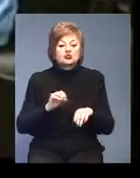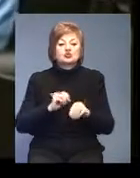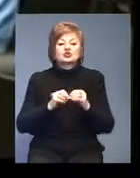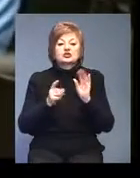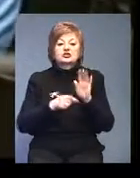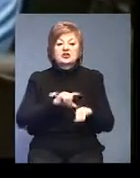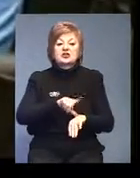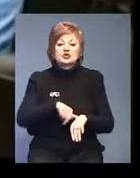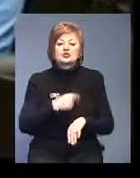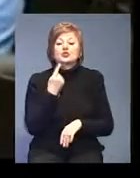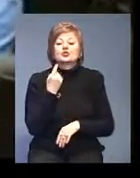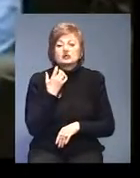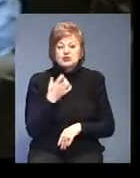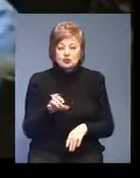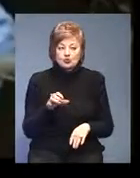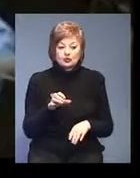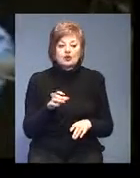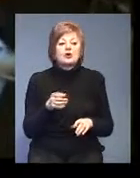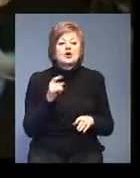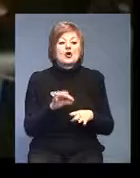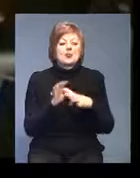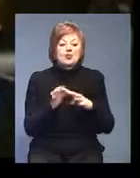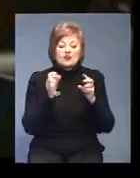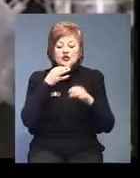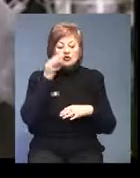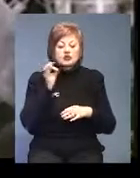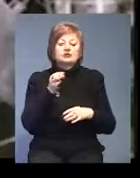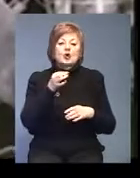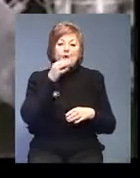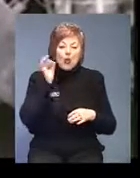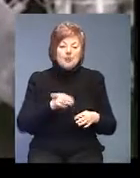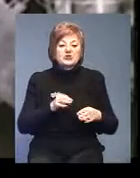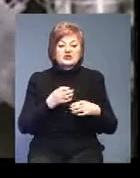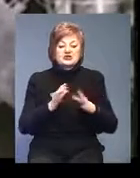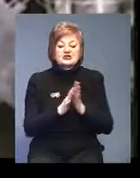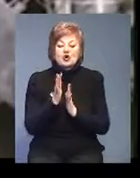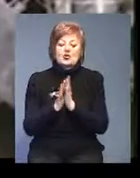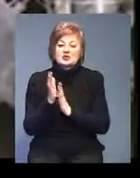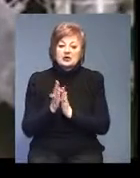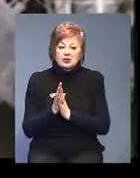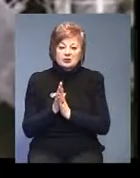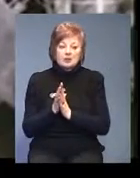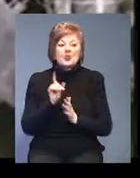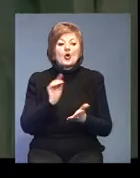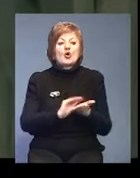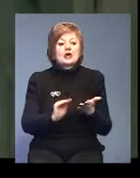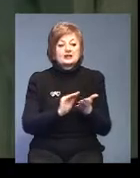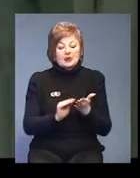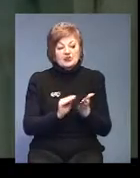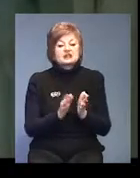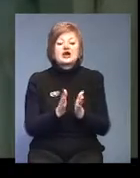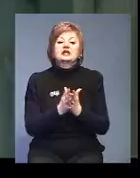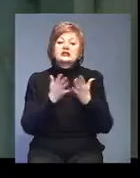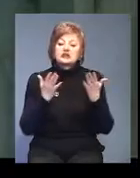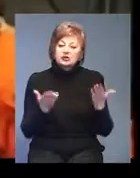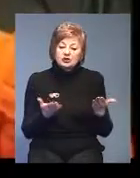35 хвилин і 1 секунду. Зокрема, проводив досліди з рослинами. Торік Леонід Каденюк написав книгу «Місія Космос», де